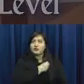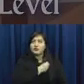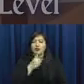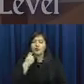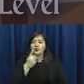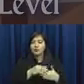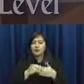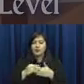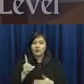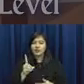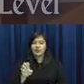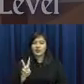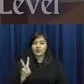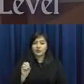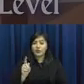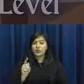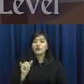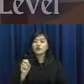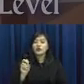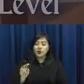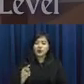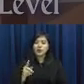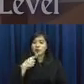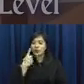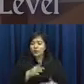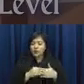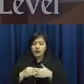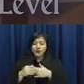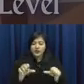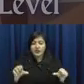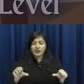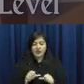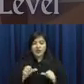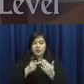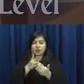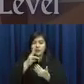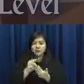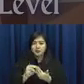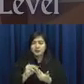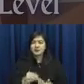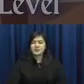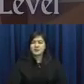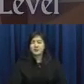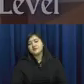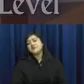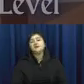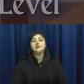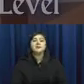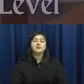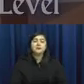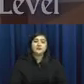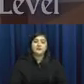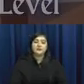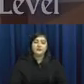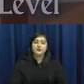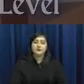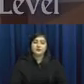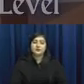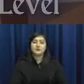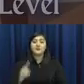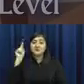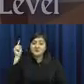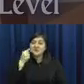nyo eh. Oh. Na ipagmalaki nyo ba yan sa profile ninyo? Wala tuloy nagma-my day niyan eh. Yan ang sinasabi ko sa iyo, Sir